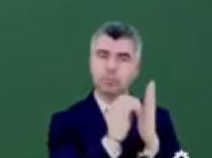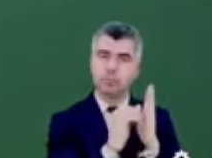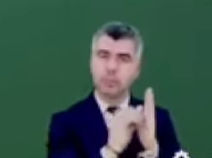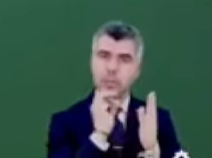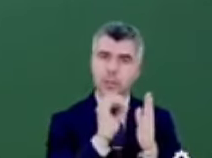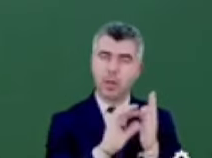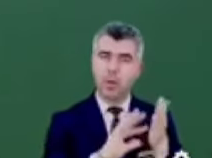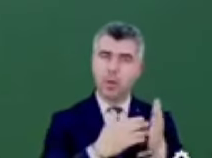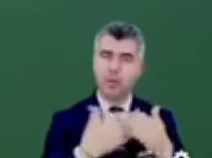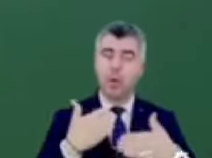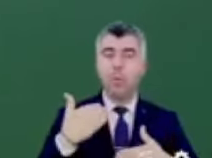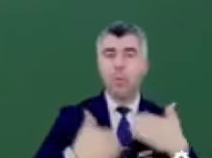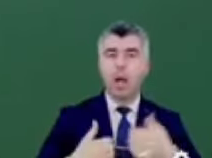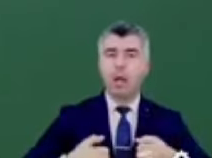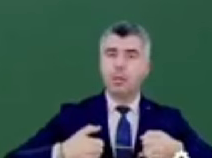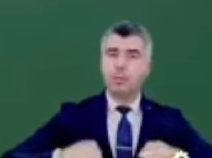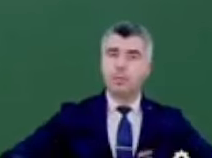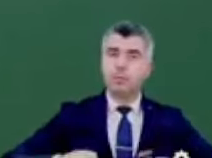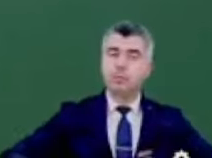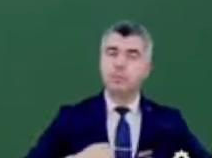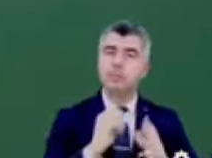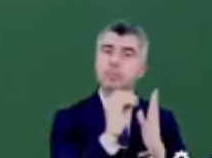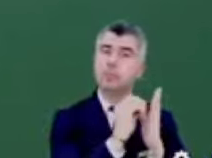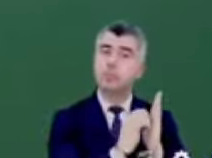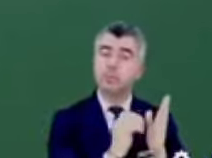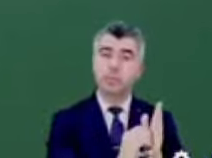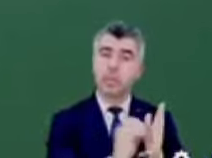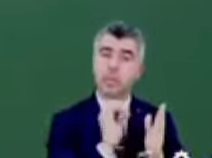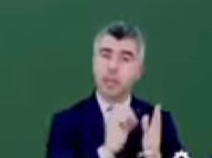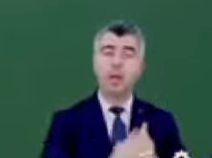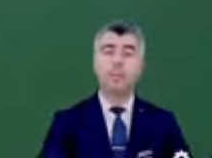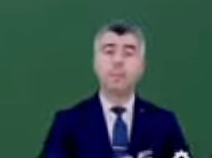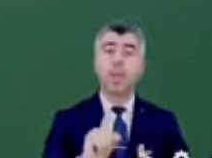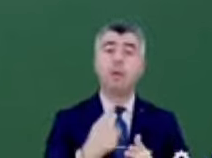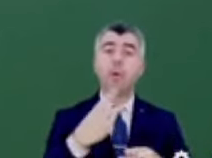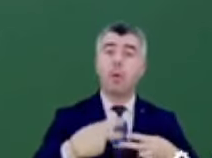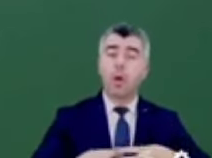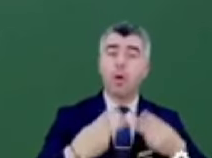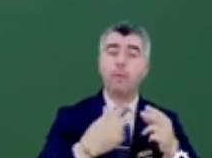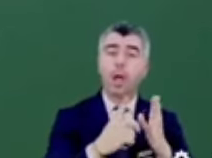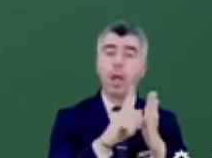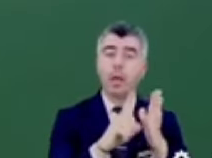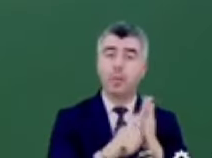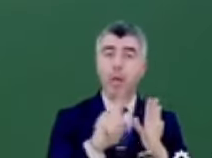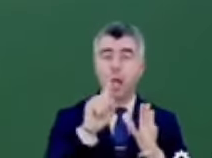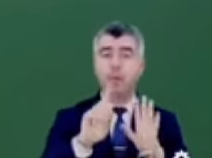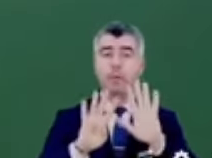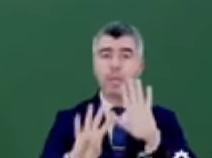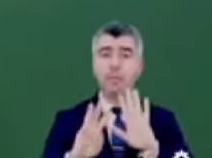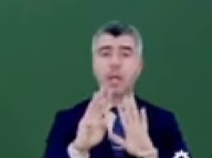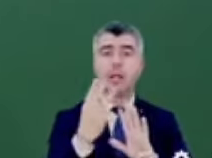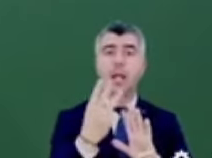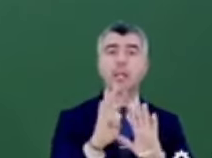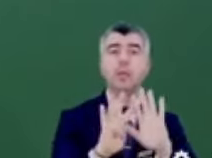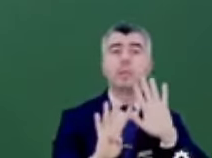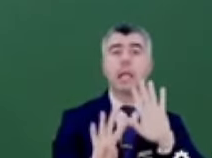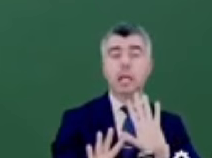التنصيص هو في اطار القانون اللي صدر سنه 1993